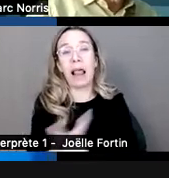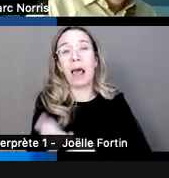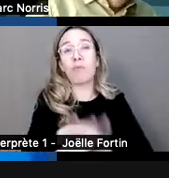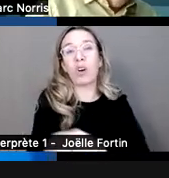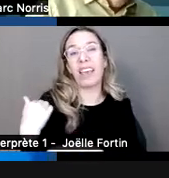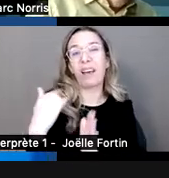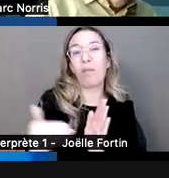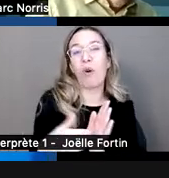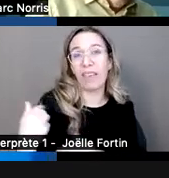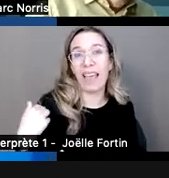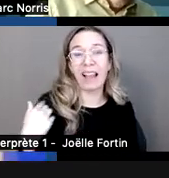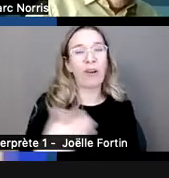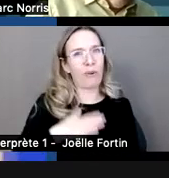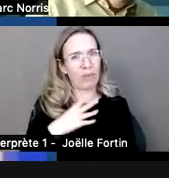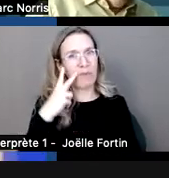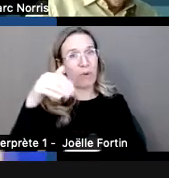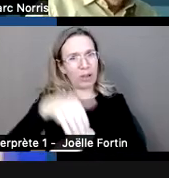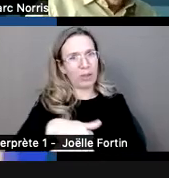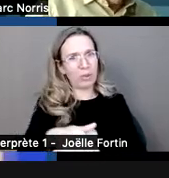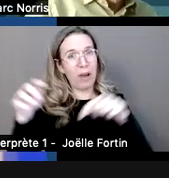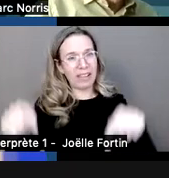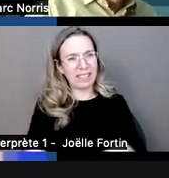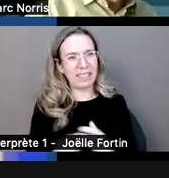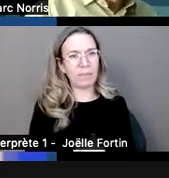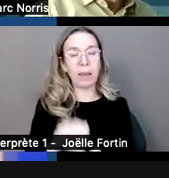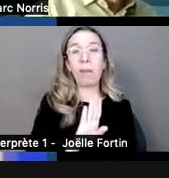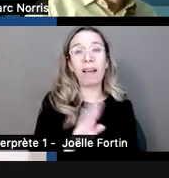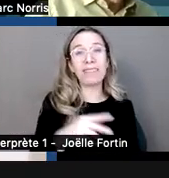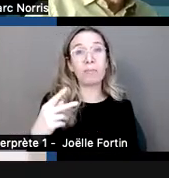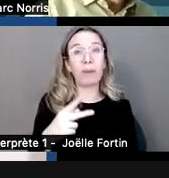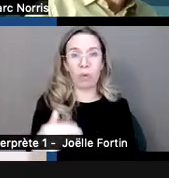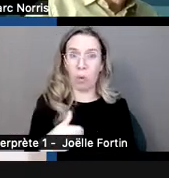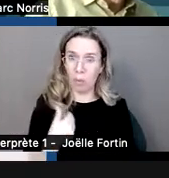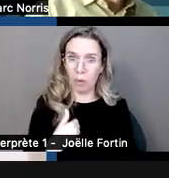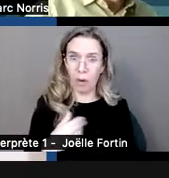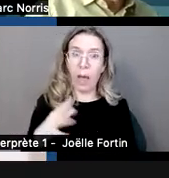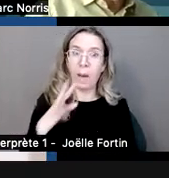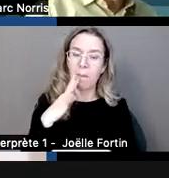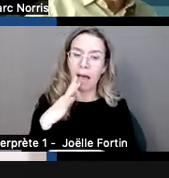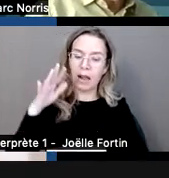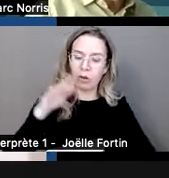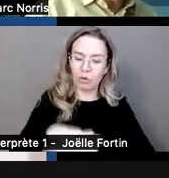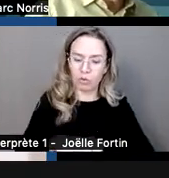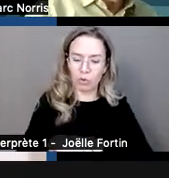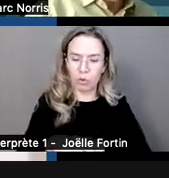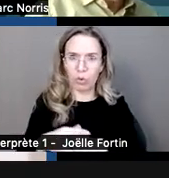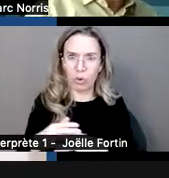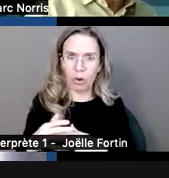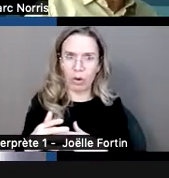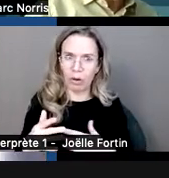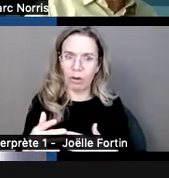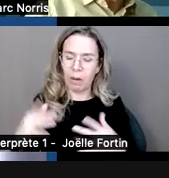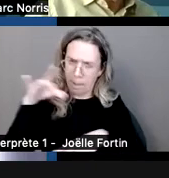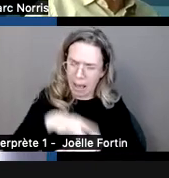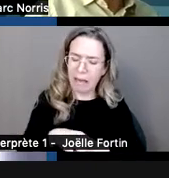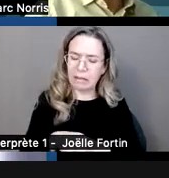Montréal. Très heureux de vous accueillir sur ce plateau. Blandine Prévost, parce que parler à quelqu'un ouvertement, presque sereinement de cette